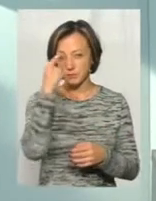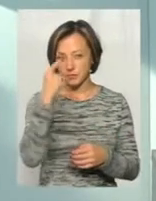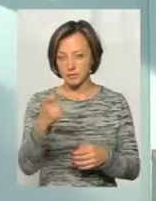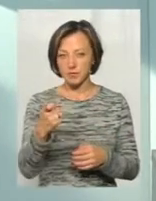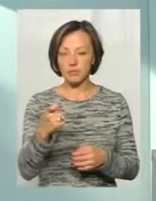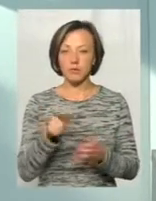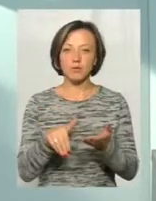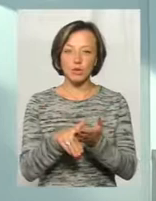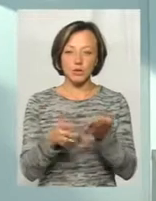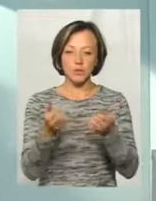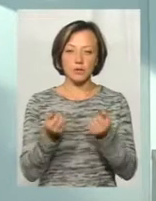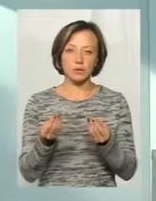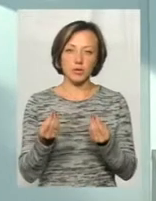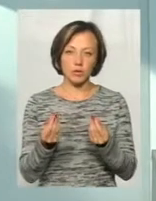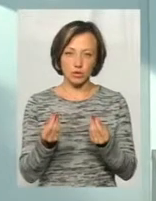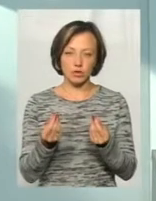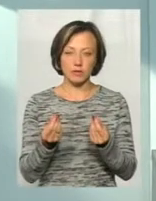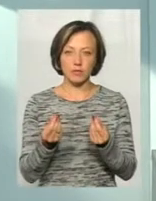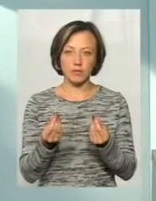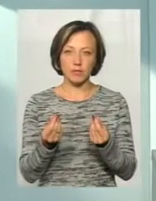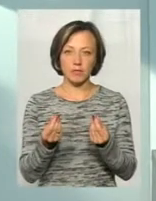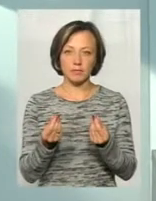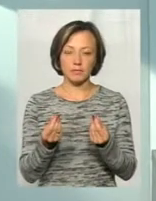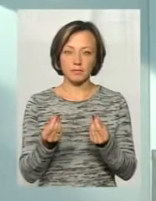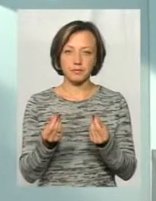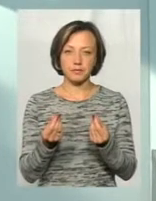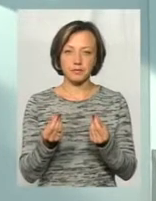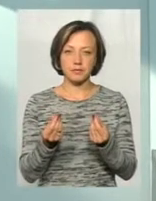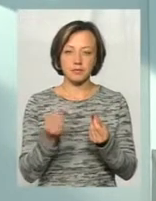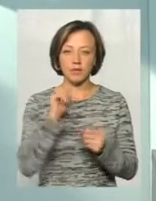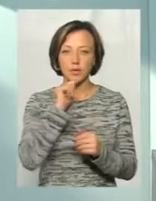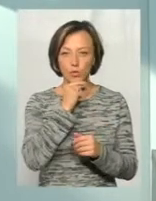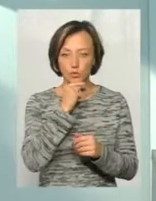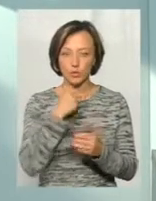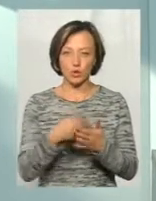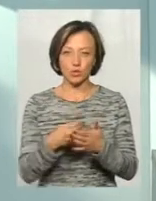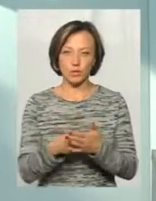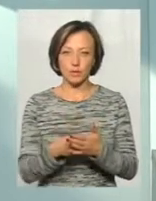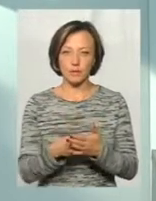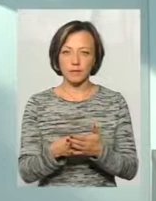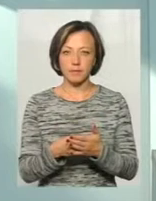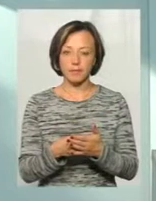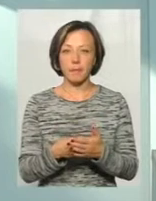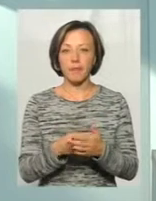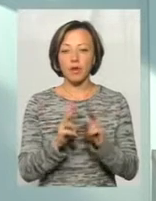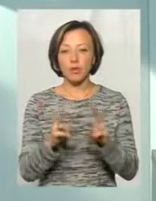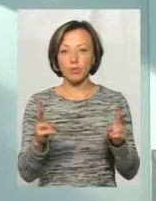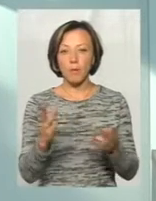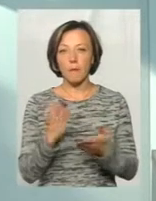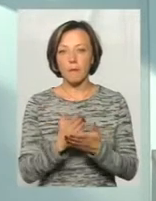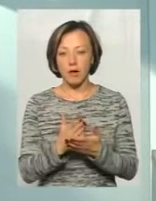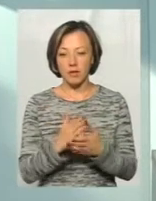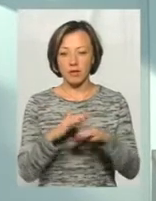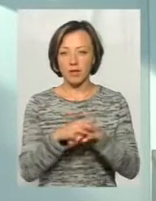спосіб отримання коштів про зекономлені суми субсидій. Тобто ті, які мали на